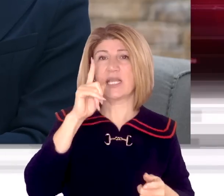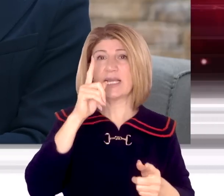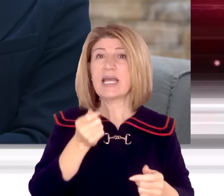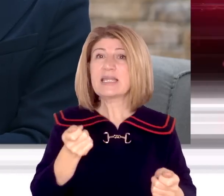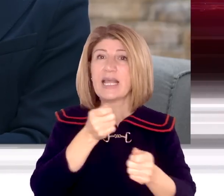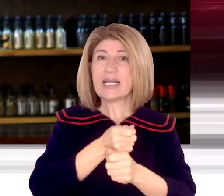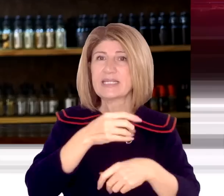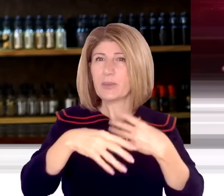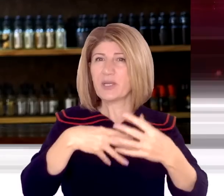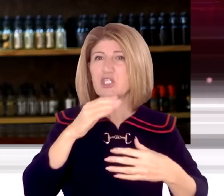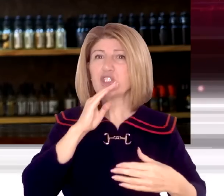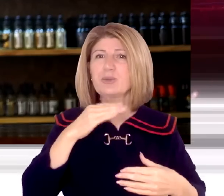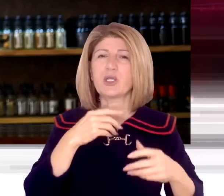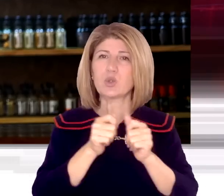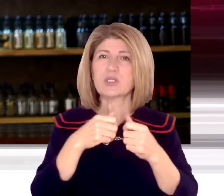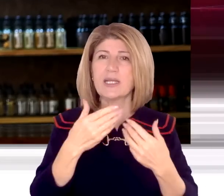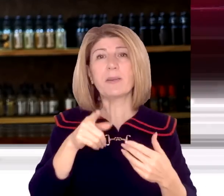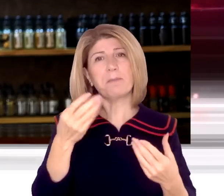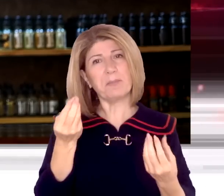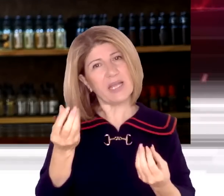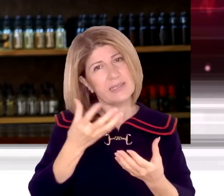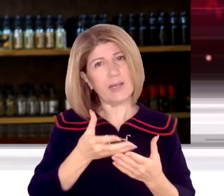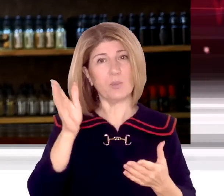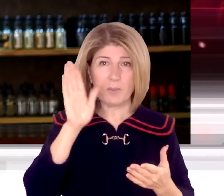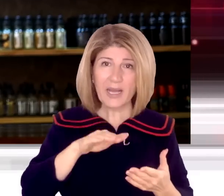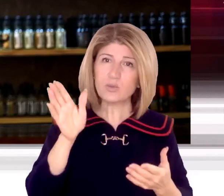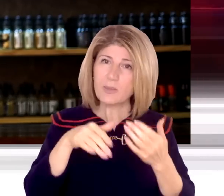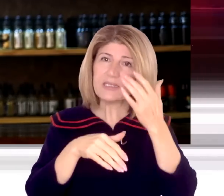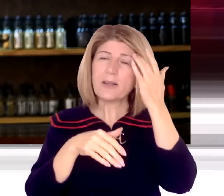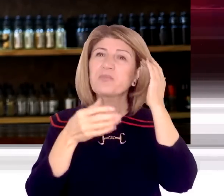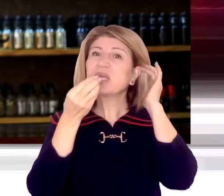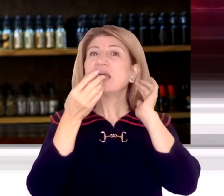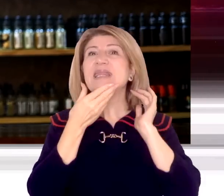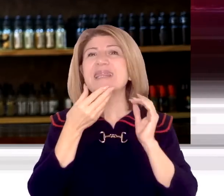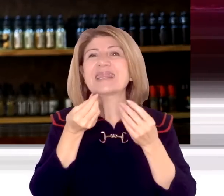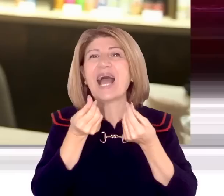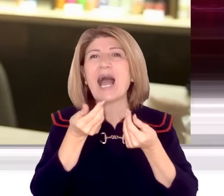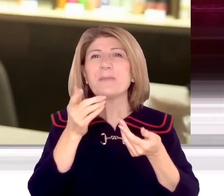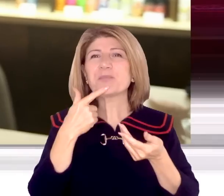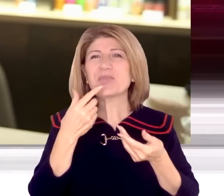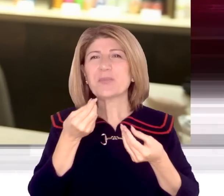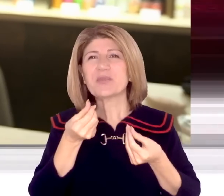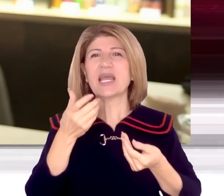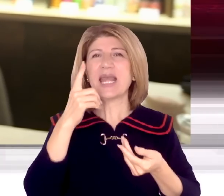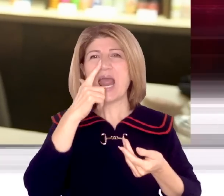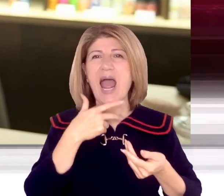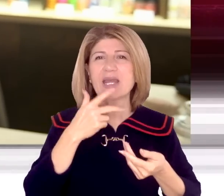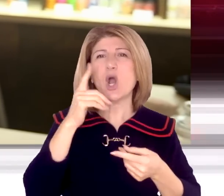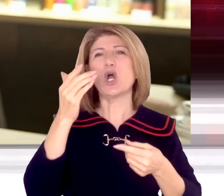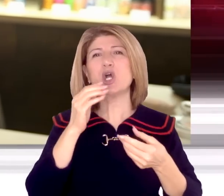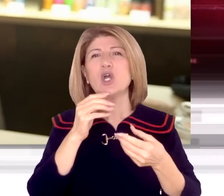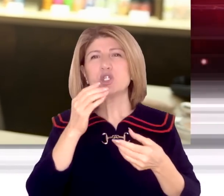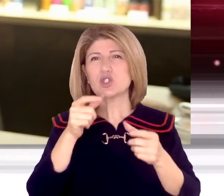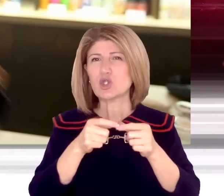بعد اومدن بهش یه سری طعم اضافه کردن، مثل طعم نعنا، شکلات، انواع طعمایی